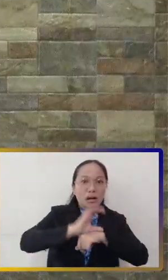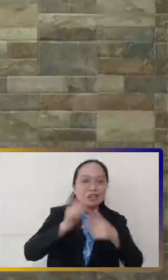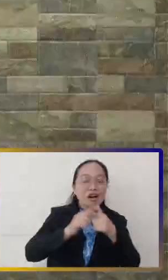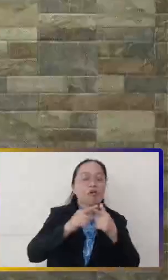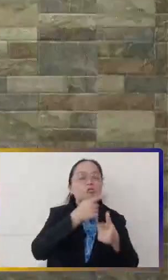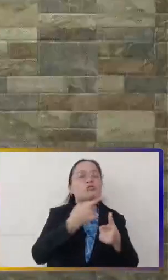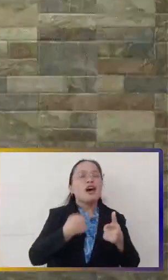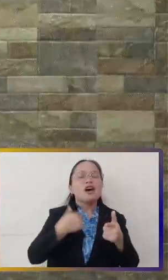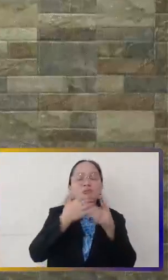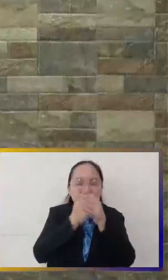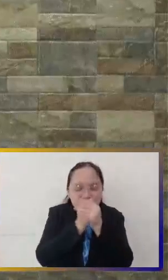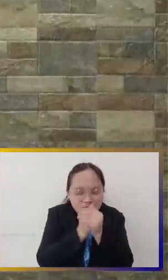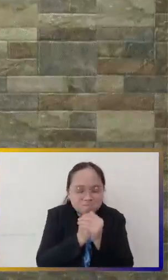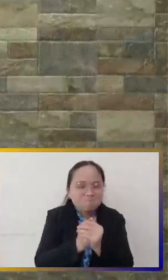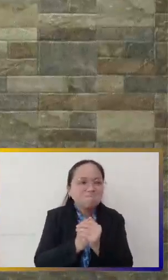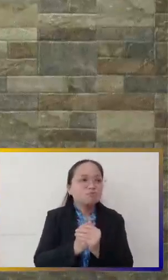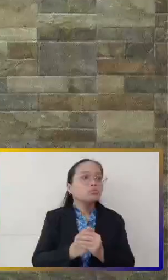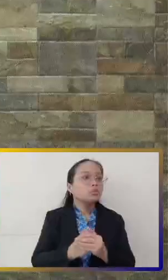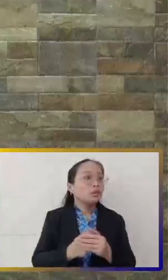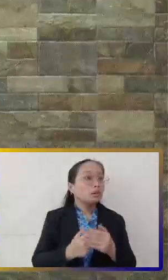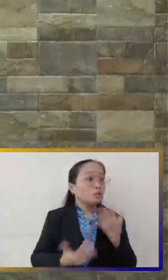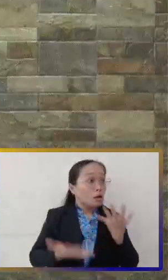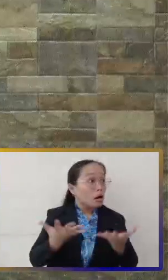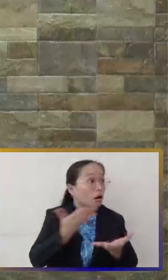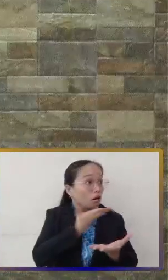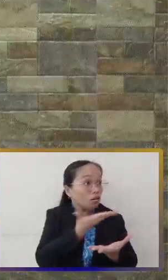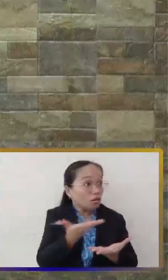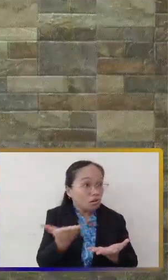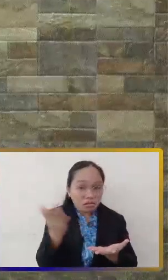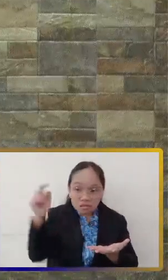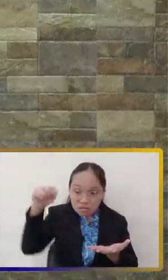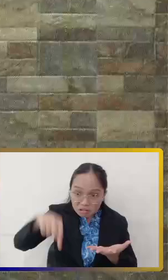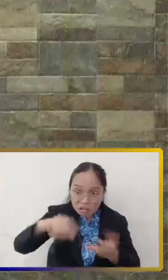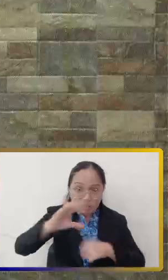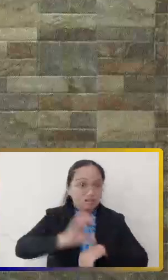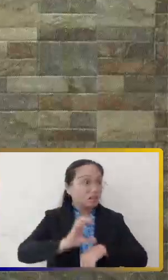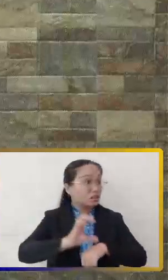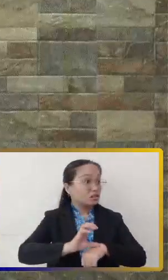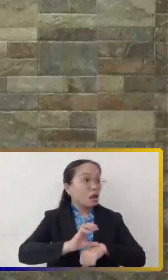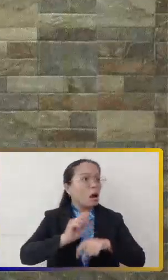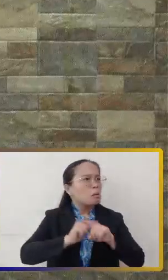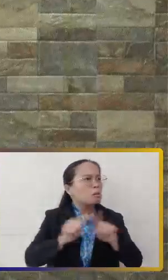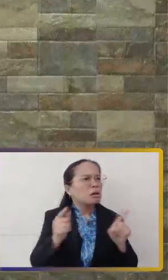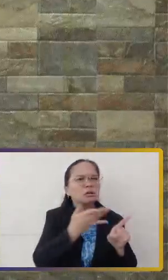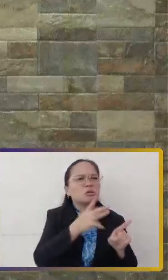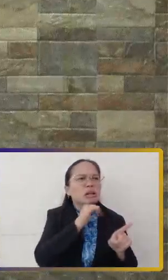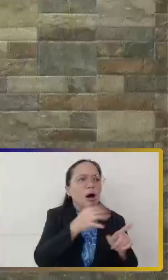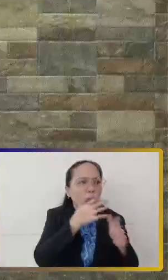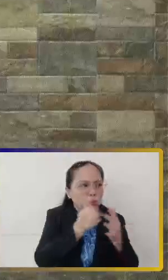You are inside the auditorium, but you are not worshiping God.